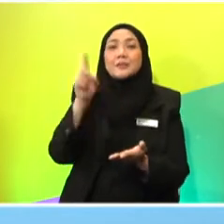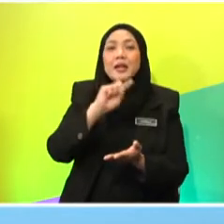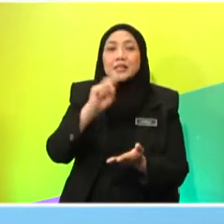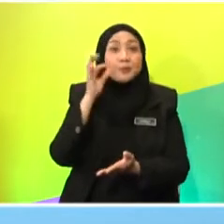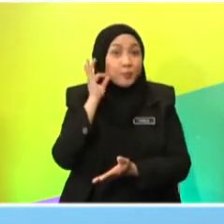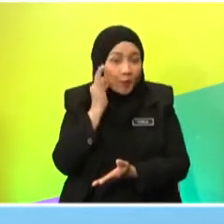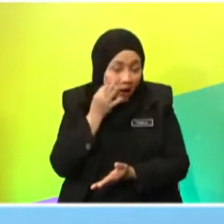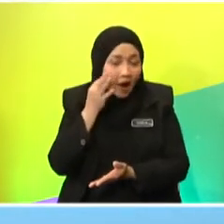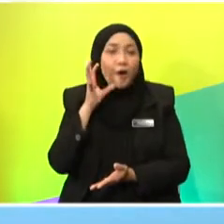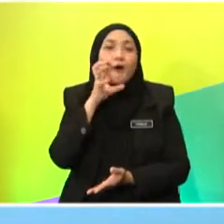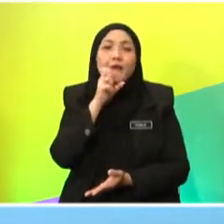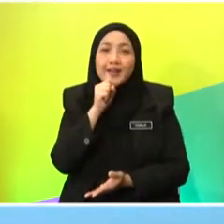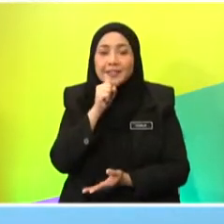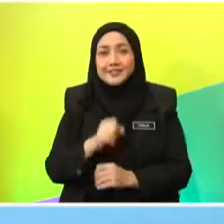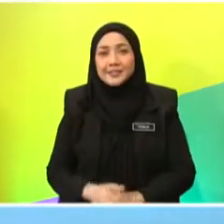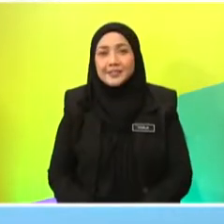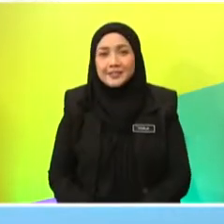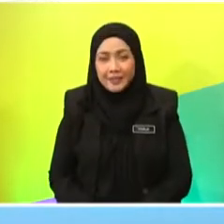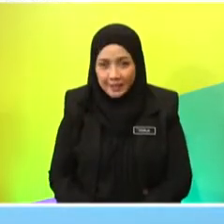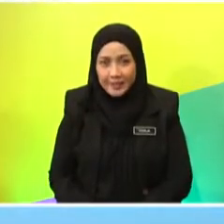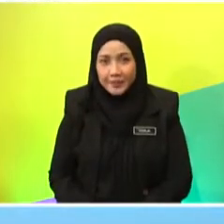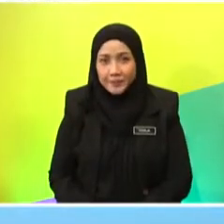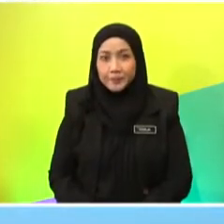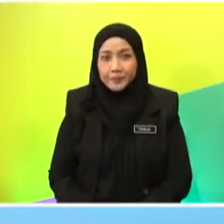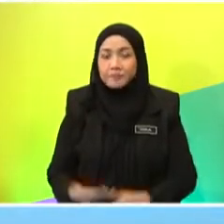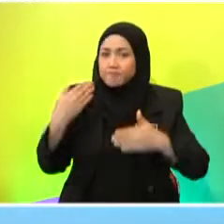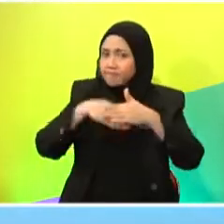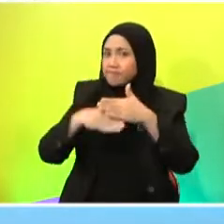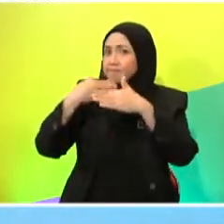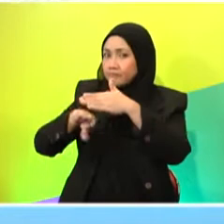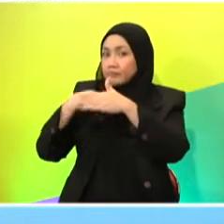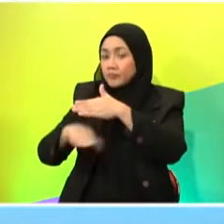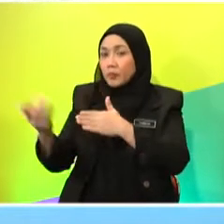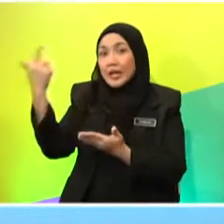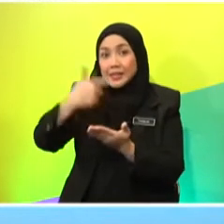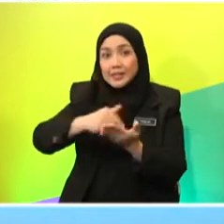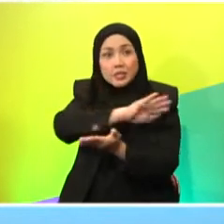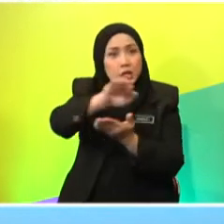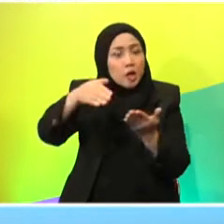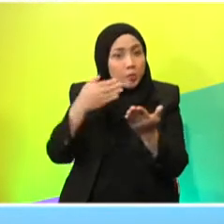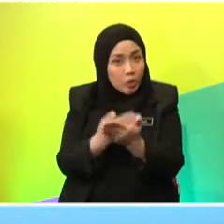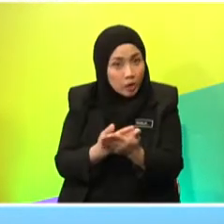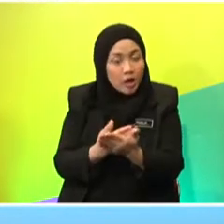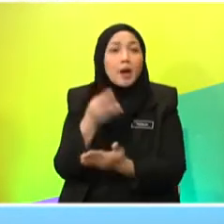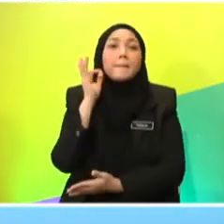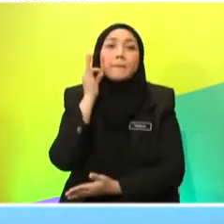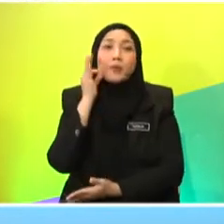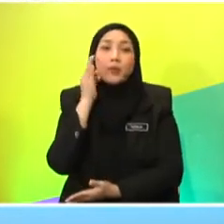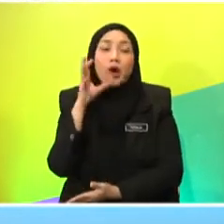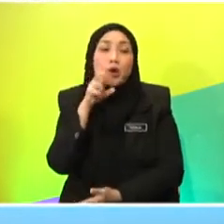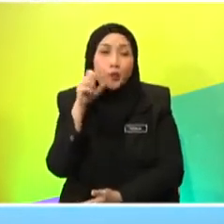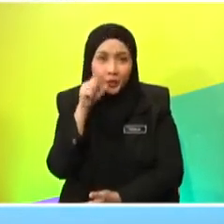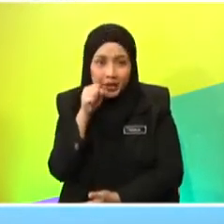orange nih Baik saya jumpa buah oleh yang kedua dan saya coba foriza ketiga dalam bakul